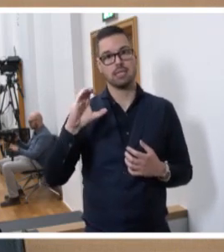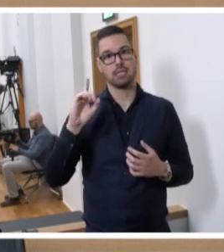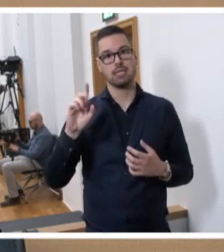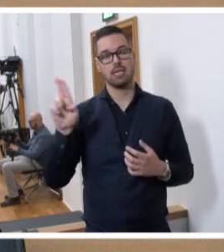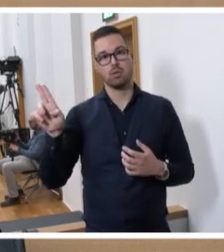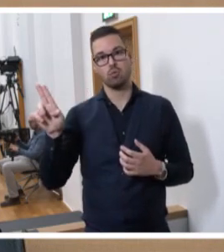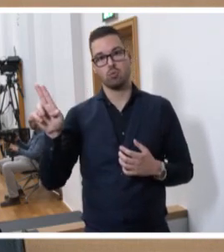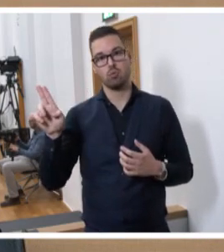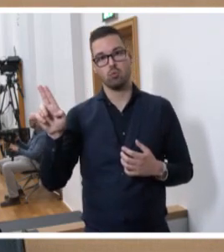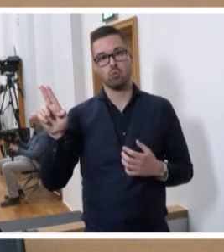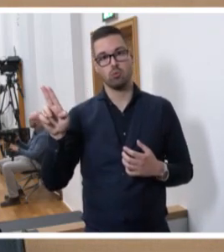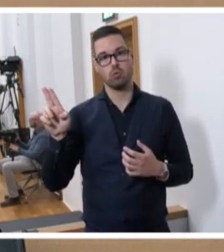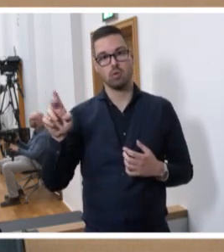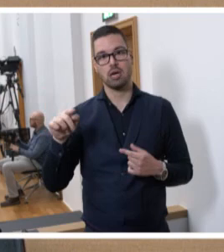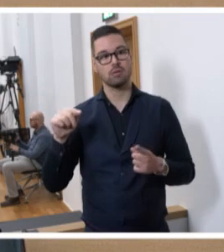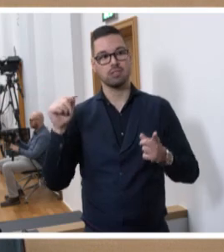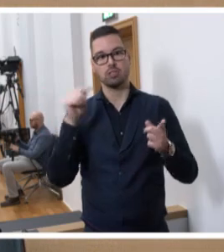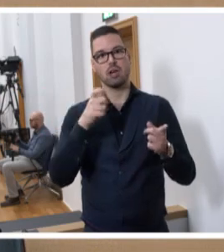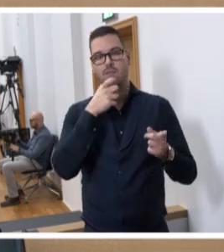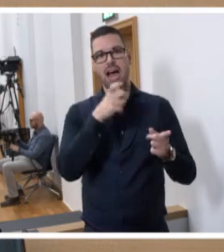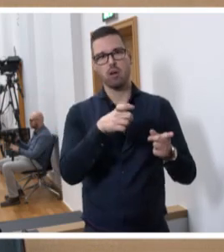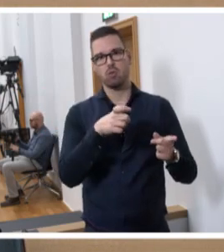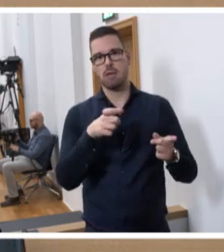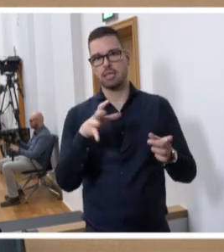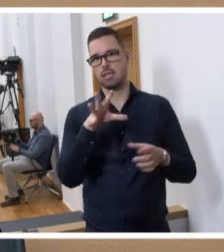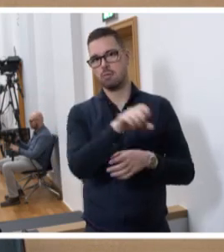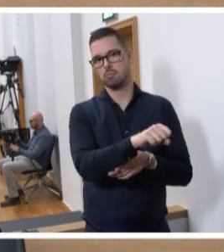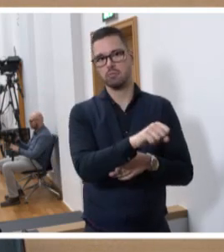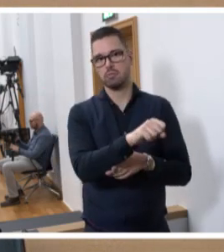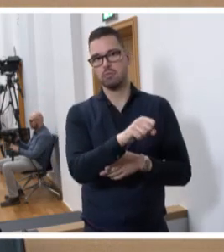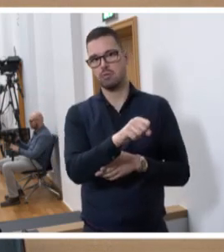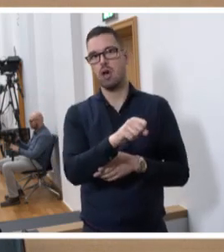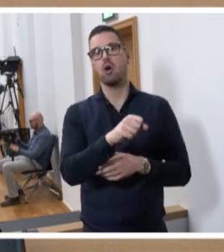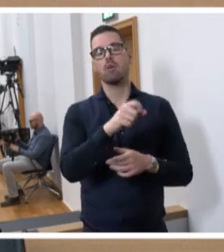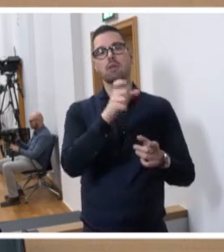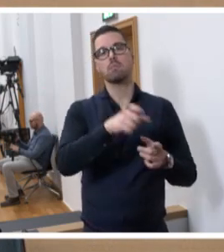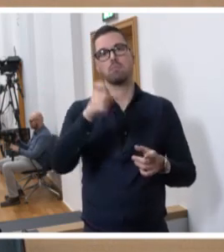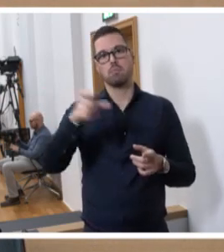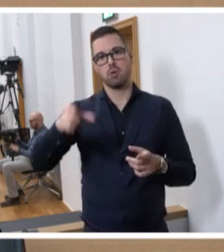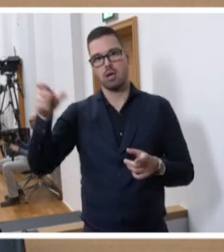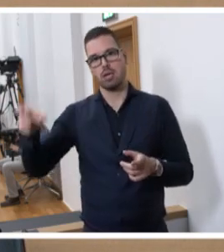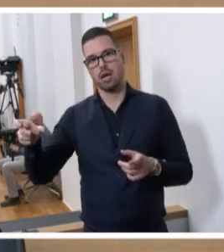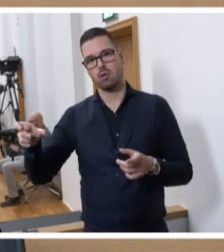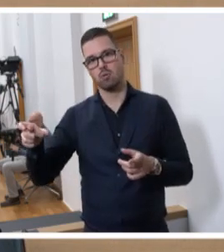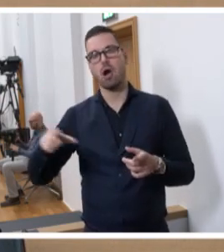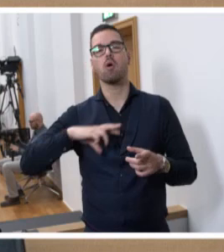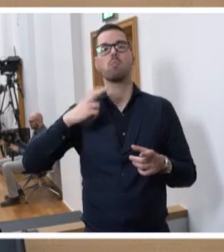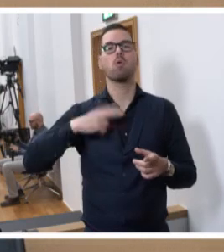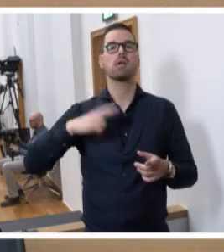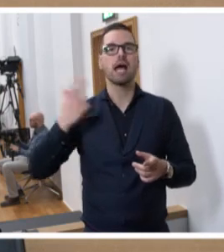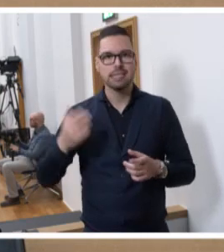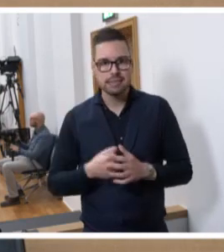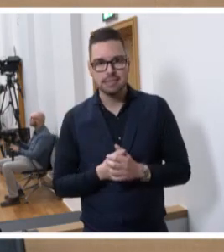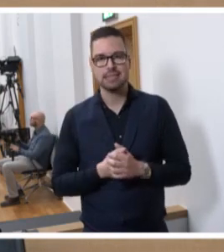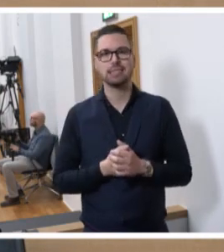gehen Sie nicht auf diese Argumente ein Grad wenn es ums Thema Einbürgerung geht gerade wenn zum Thema Modernisierung als